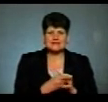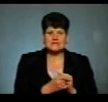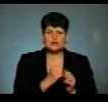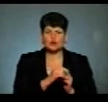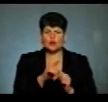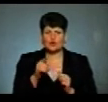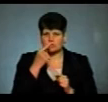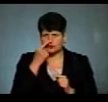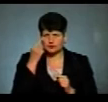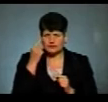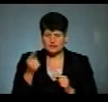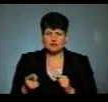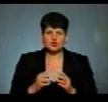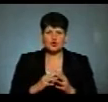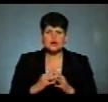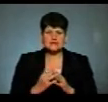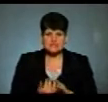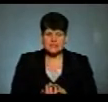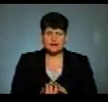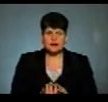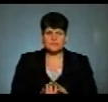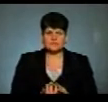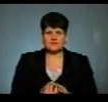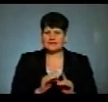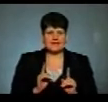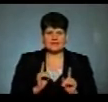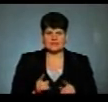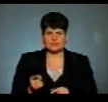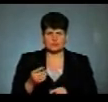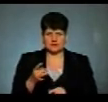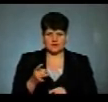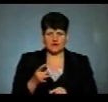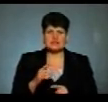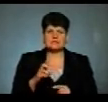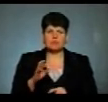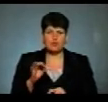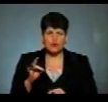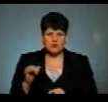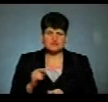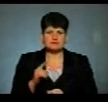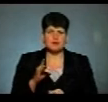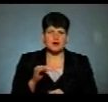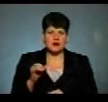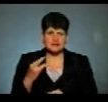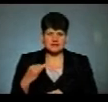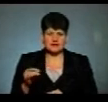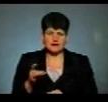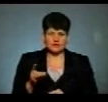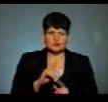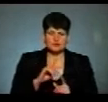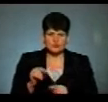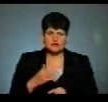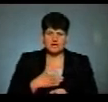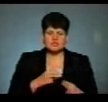кожного найвіддаленішого села не тільки Тернопільського району, але й в Зборівський, в Збаражський район вони виїжджають. І наші